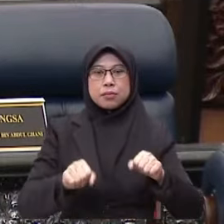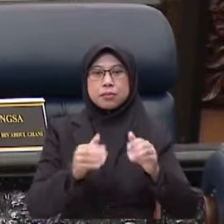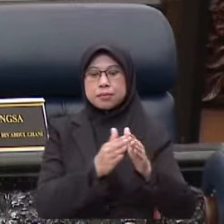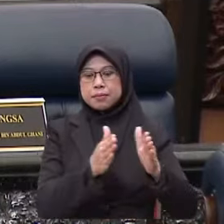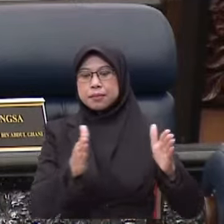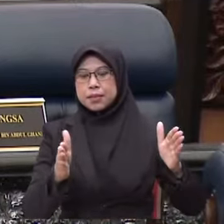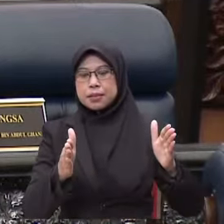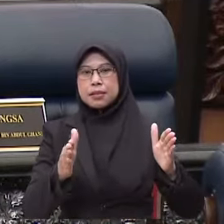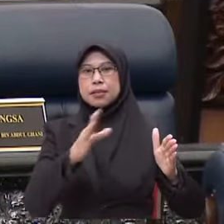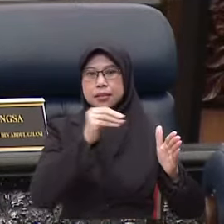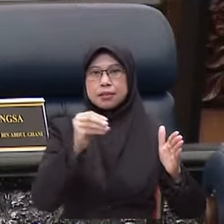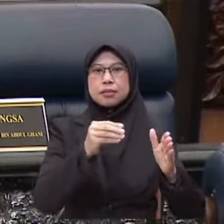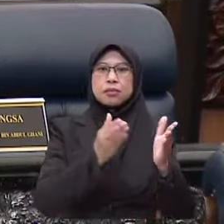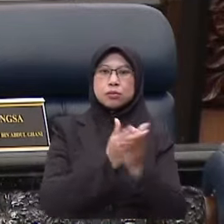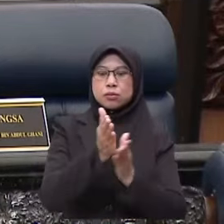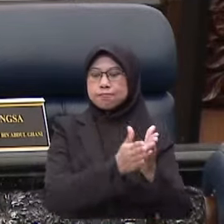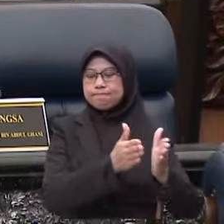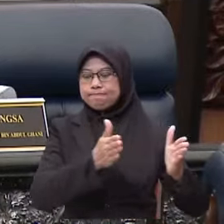for